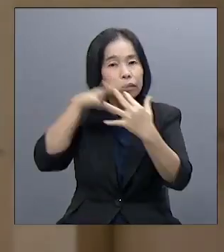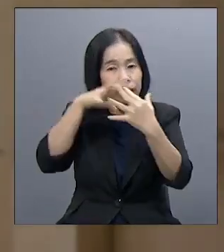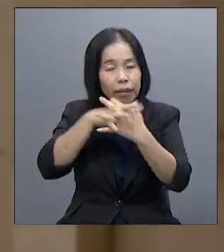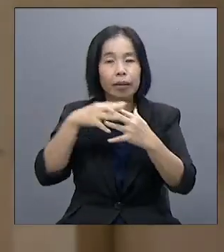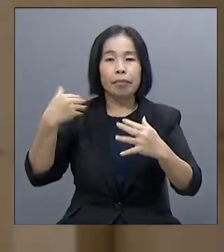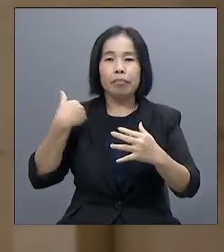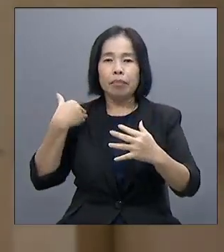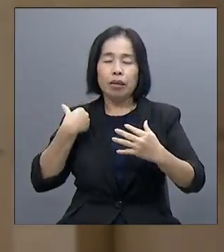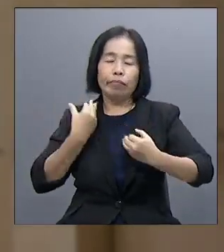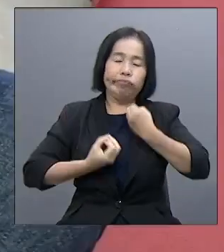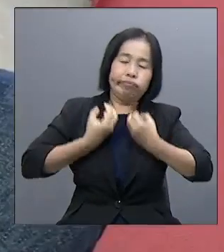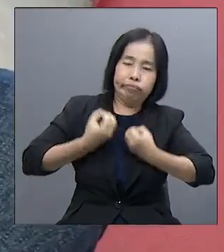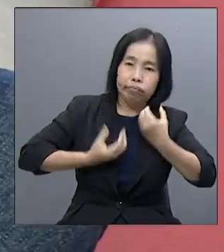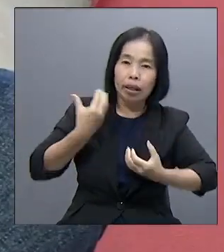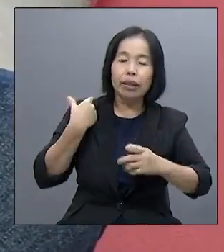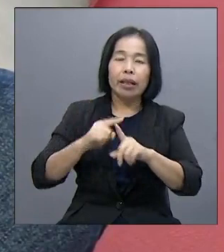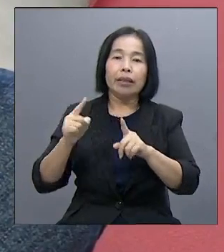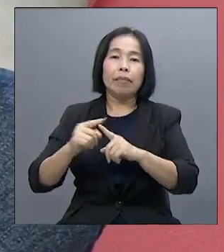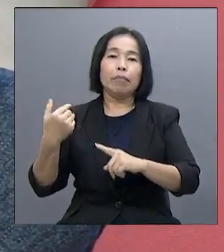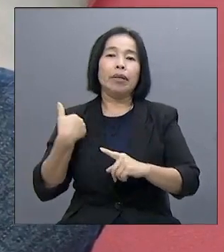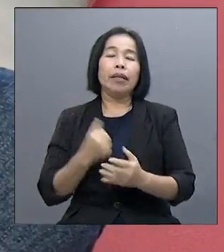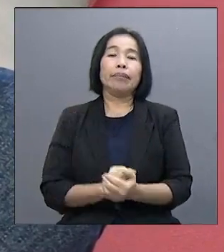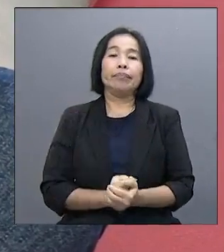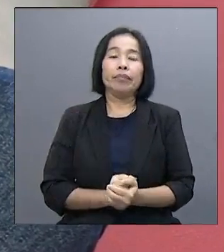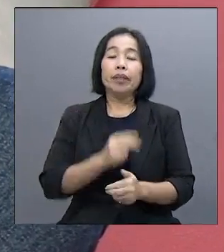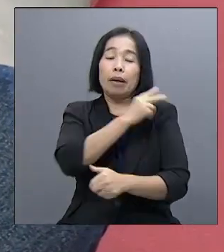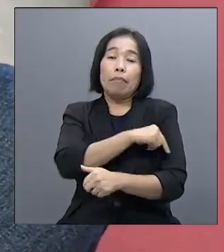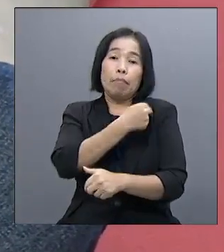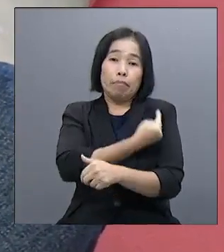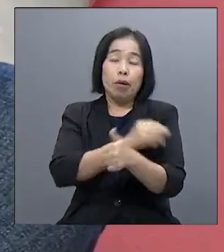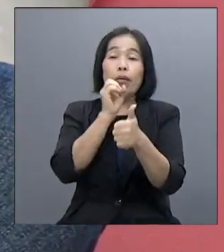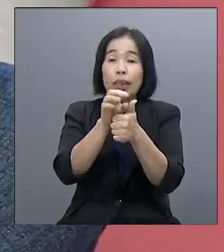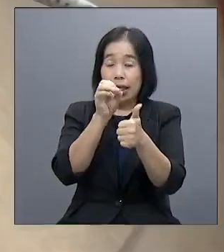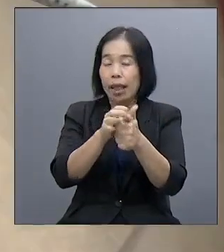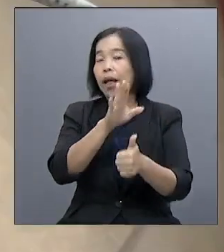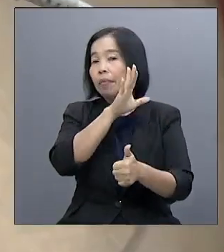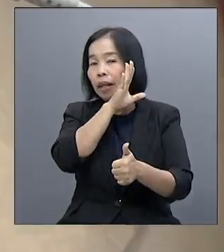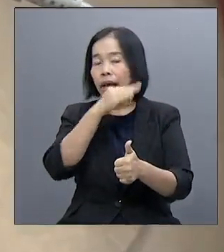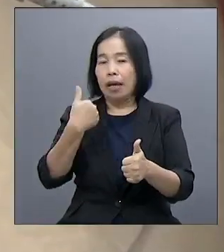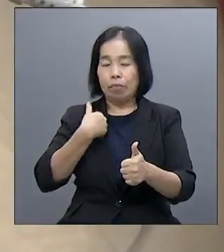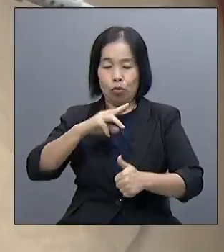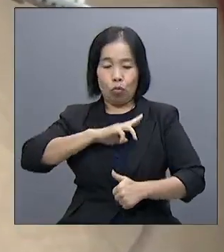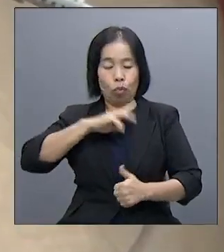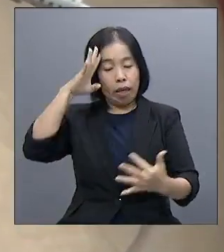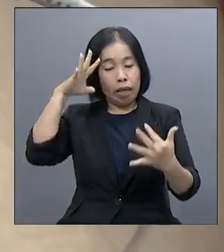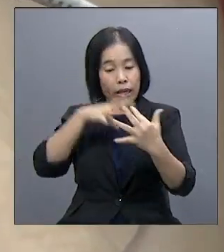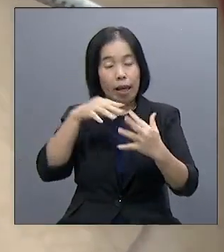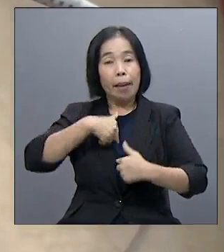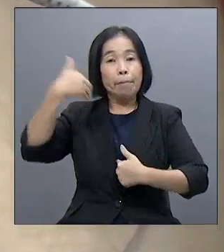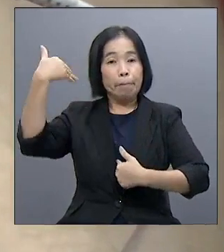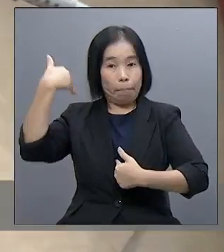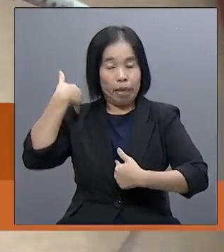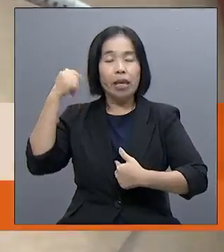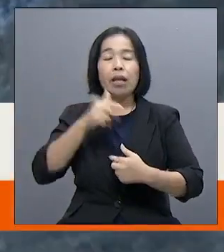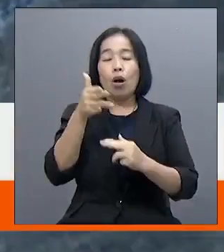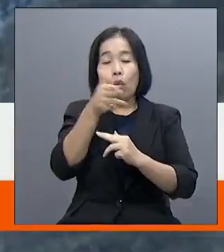าการแสดงออกมาได้มากขึ้นครับ แพทย์แนะนำว่าผู้ป่วยที่มีอาการทางจิตเมื่อดูคลิปวิดีโอสั้นจะต้